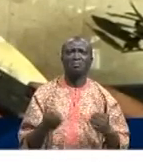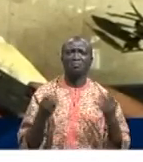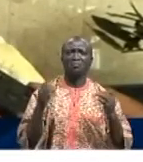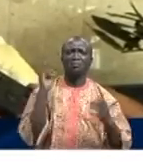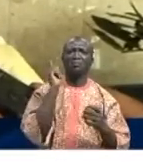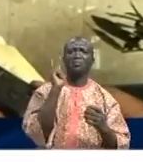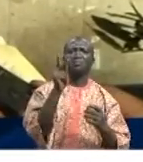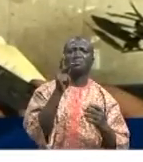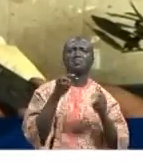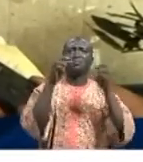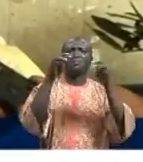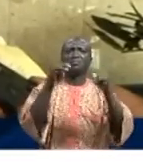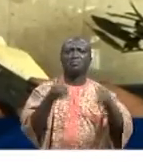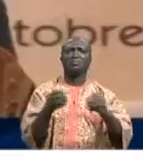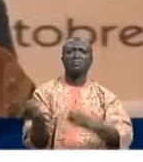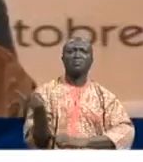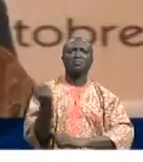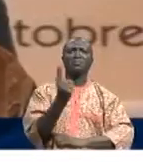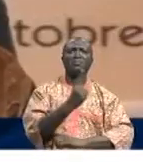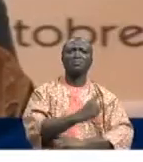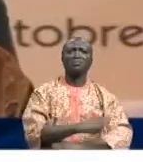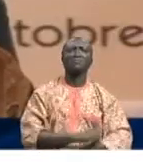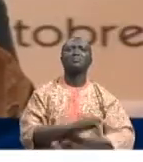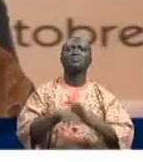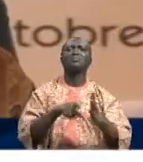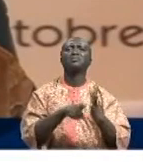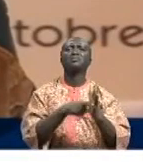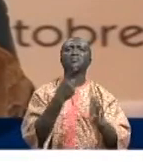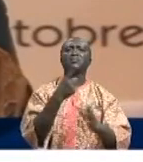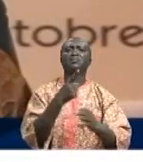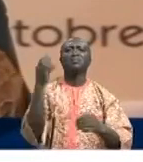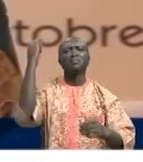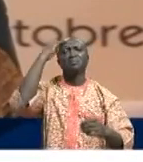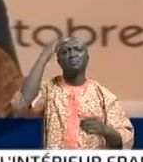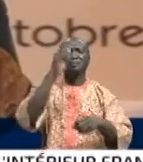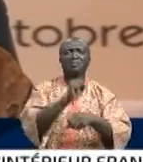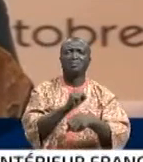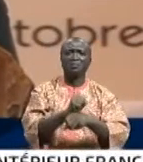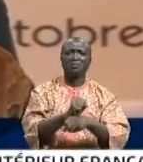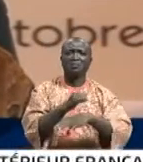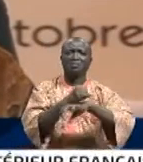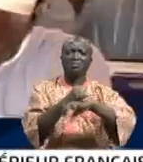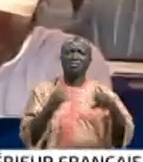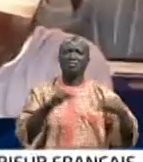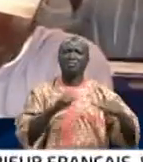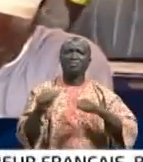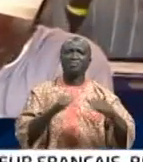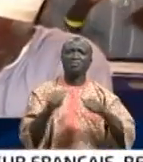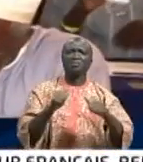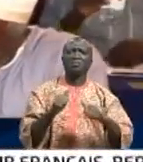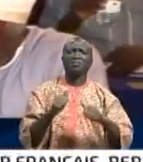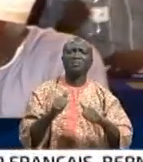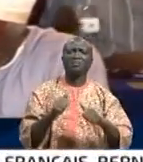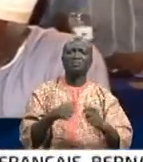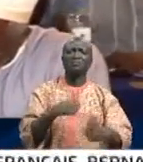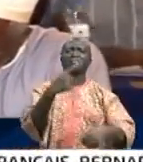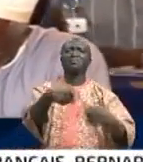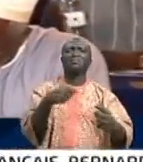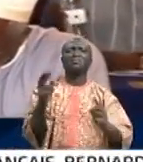points quand même à mettre à jour fois le ministre du Travail invite les acteurs à aller vers la conférence sociale